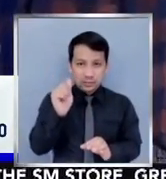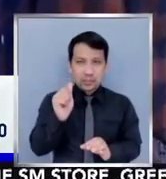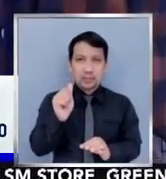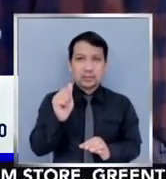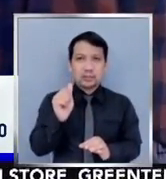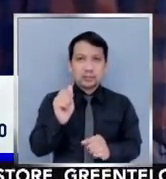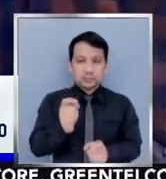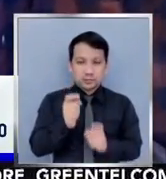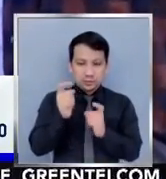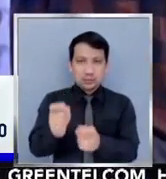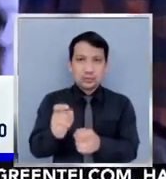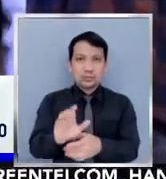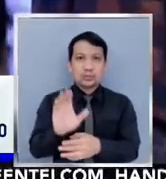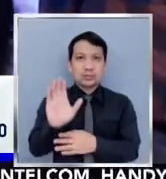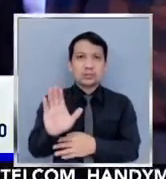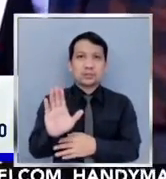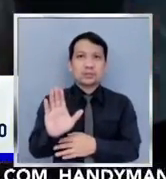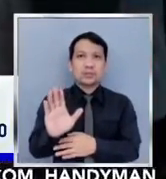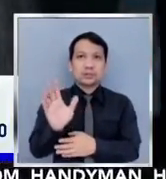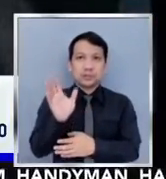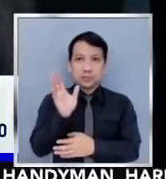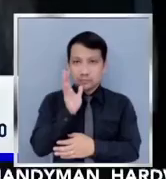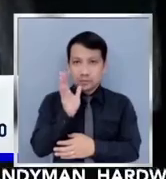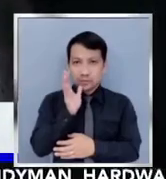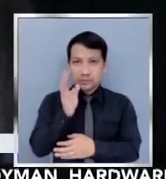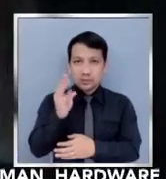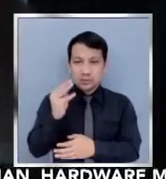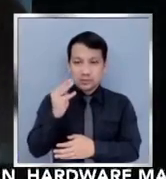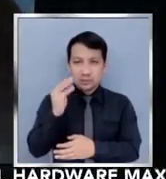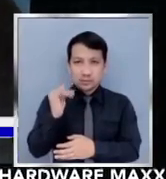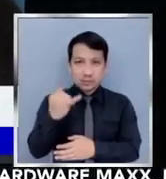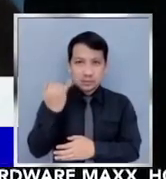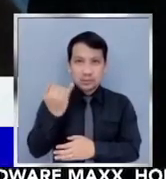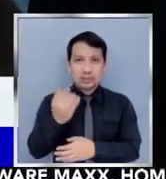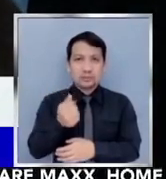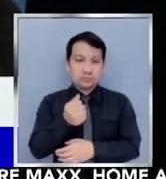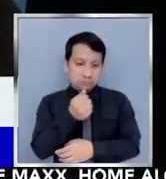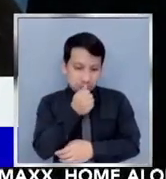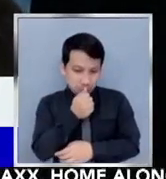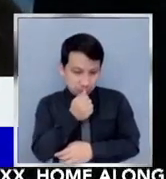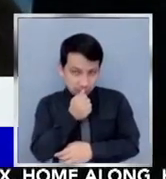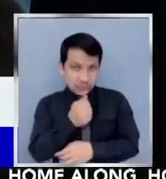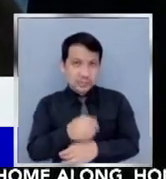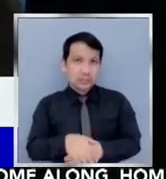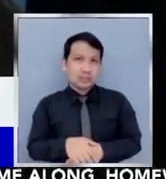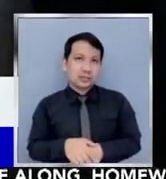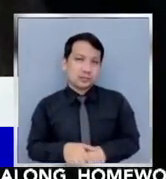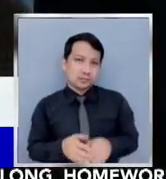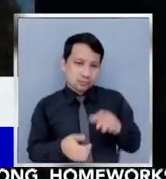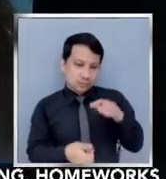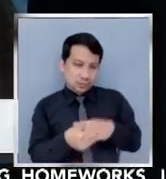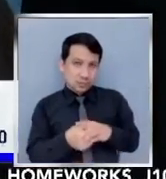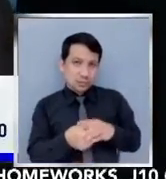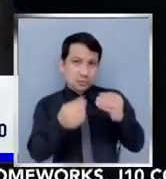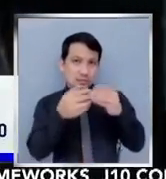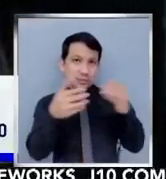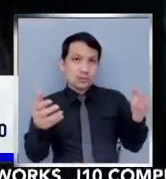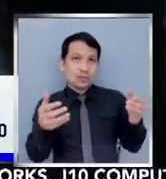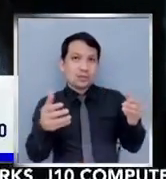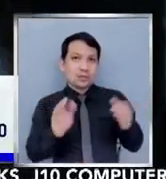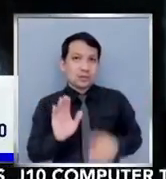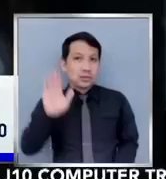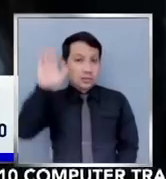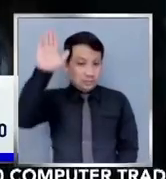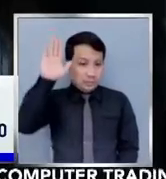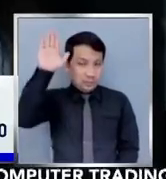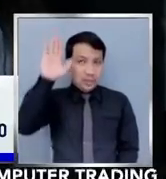raw sa kanyang mommy, MJ. Sinikret ko muna sa kanya, tapos nung inilabas na po sa stage, nag-raise na po ako ng hand. Mommy,